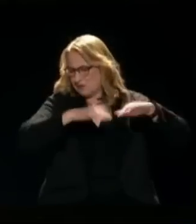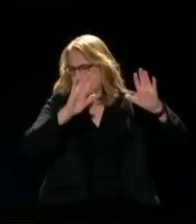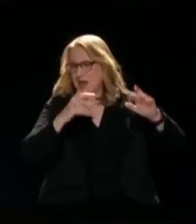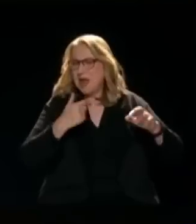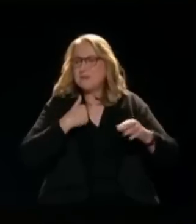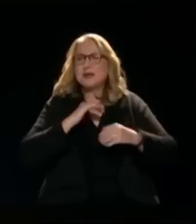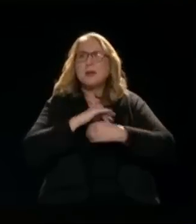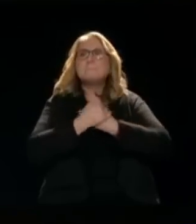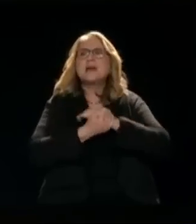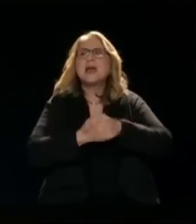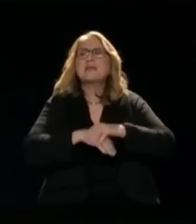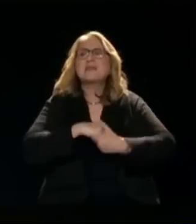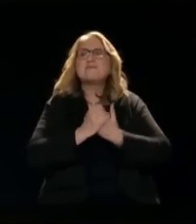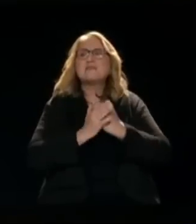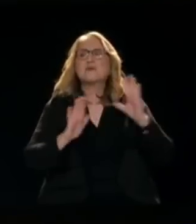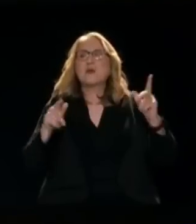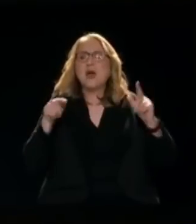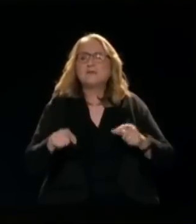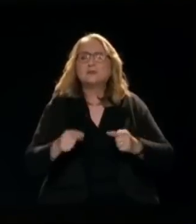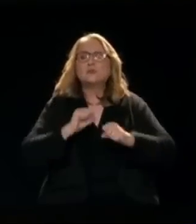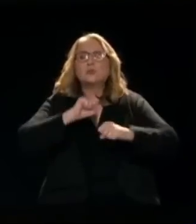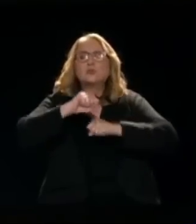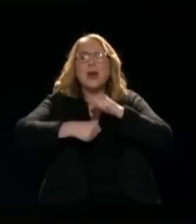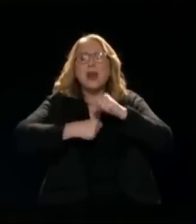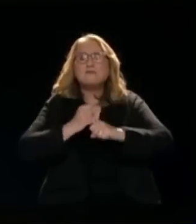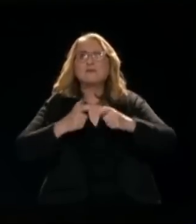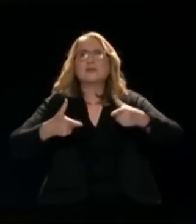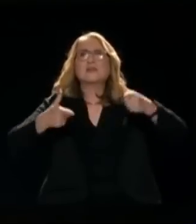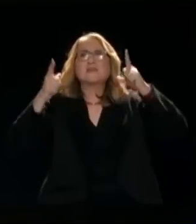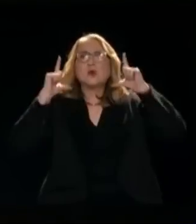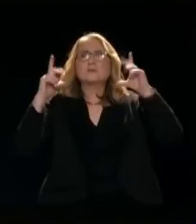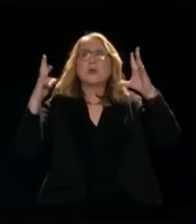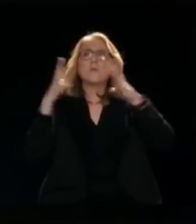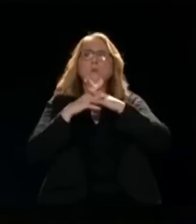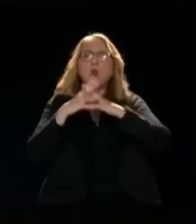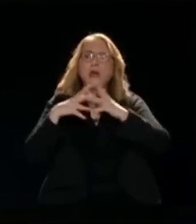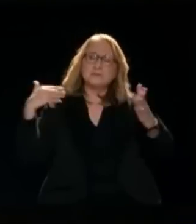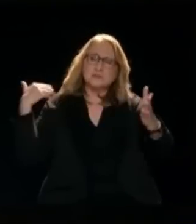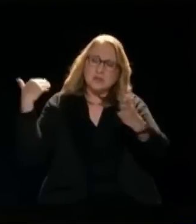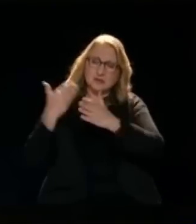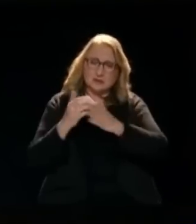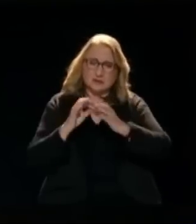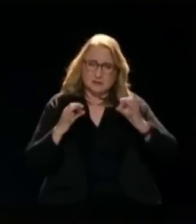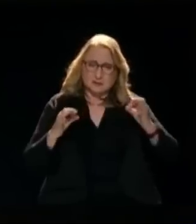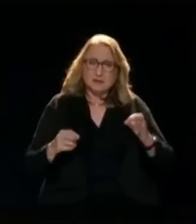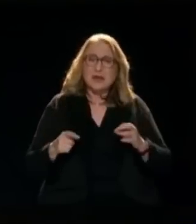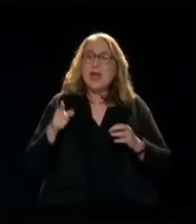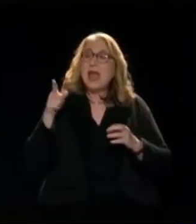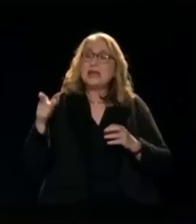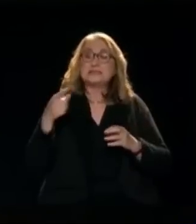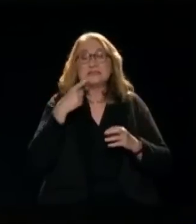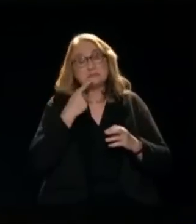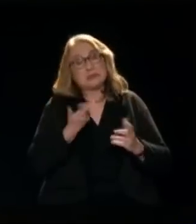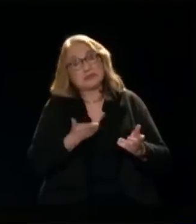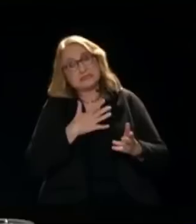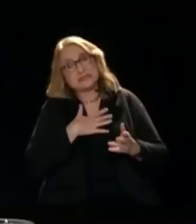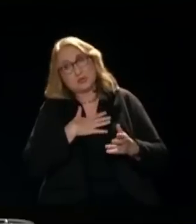Σοβαρή όμως θέση να λέμε ότι από τη μία μεριά έχουμε ένα κράτος στην Τουρκία, από τα βόρεια όμως έχουμε ένα κρατήδιο. Βεβαίως, για